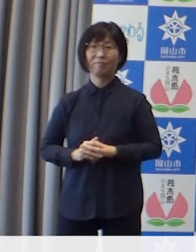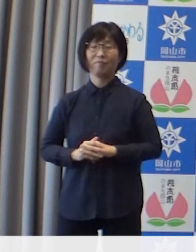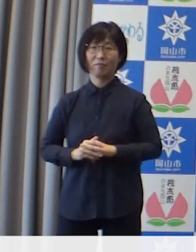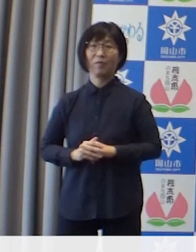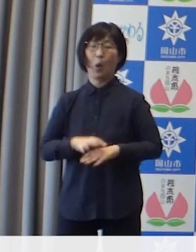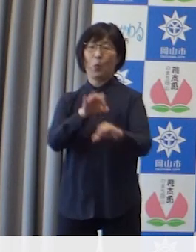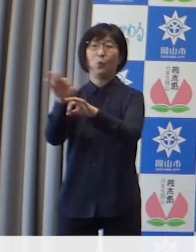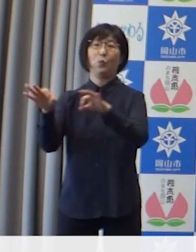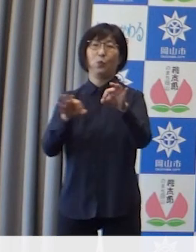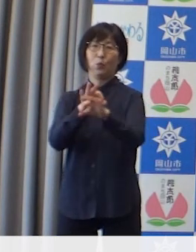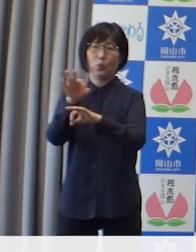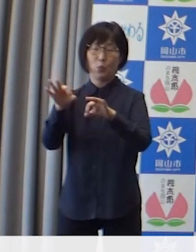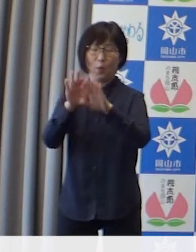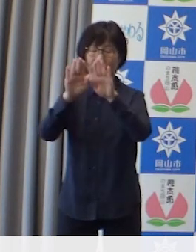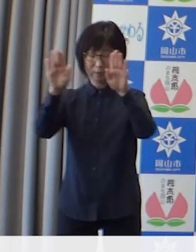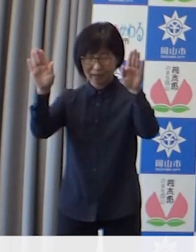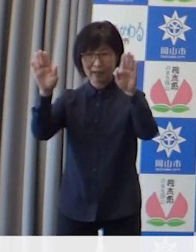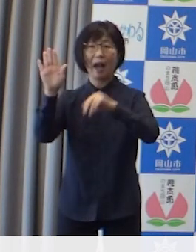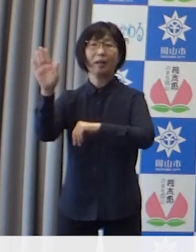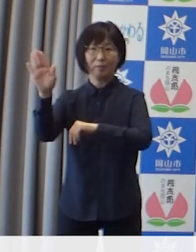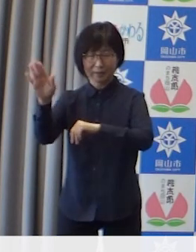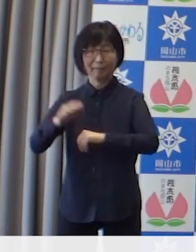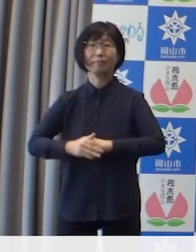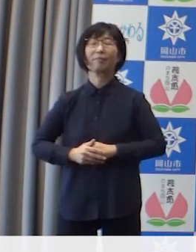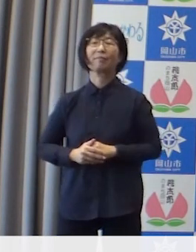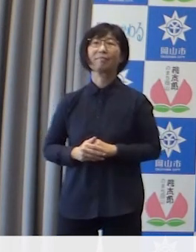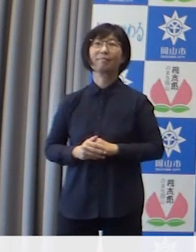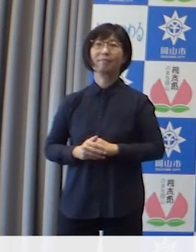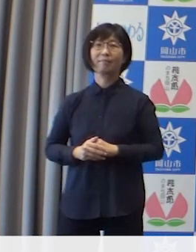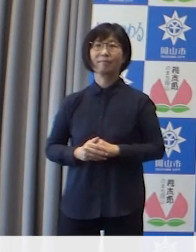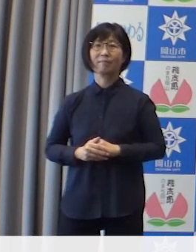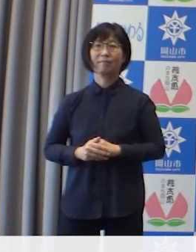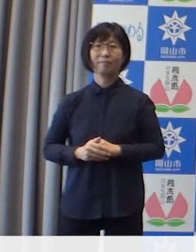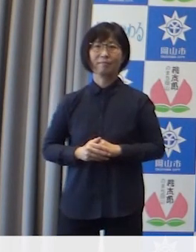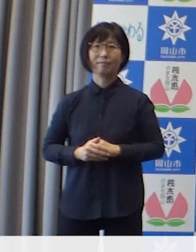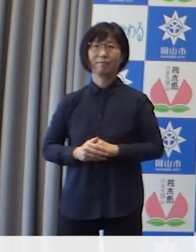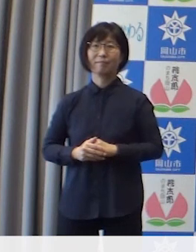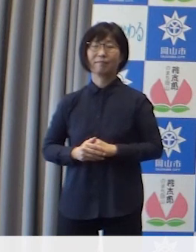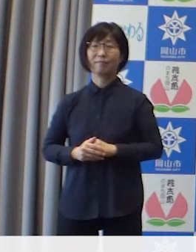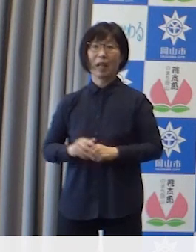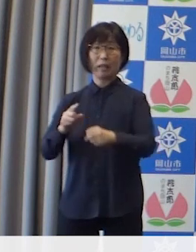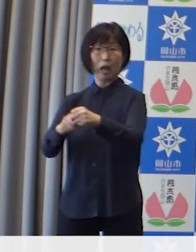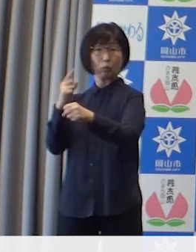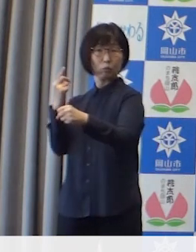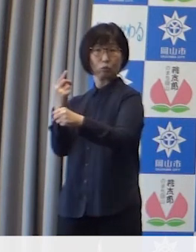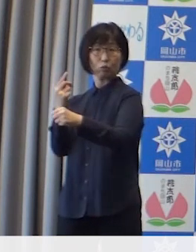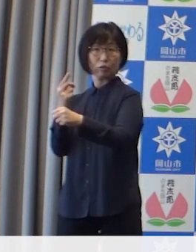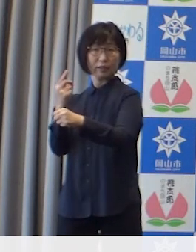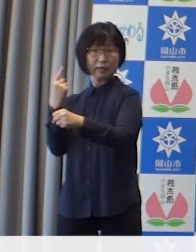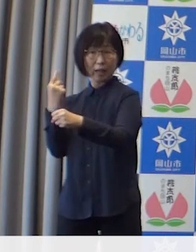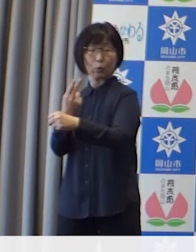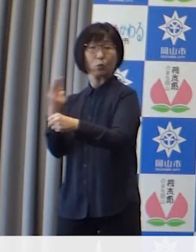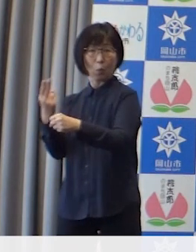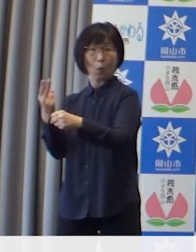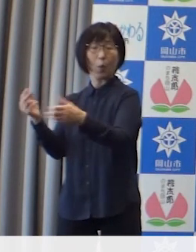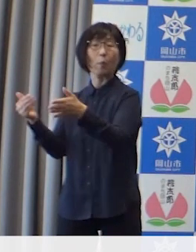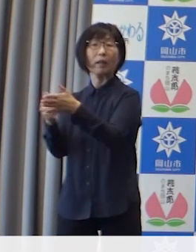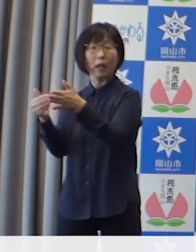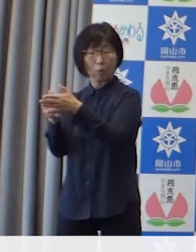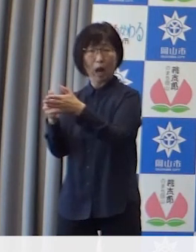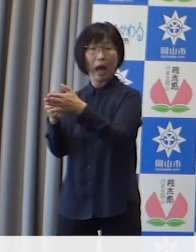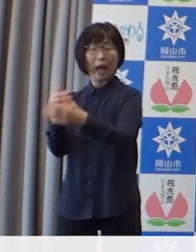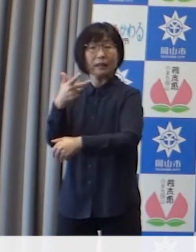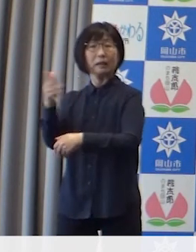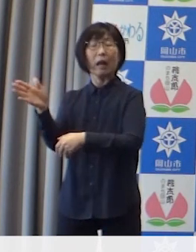運用を行っているところでありますが、昨年度までは市からの情報